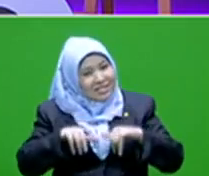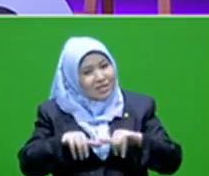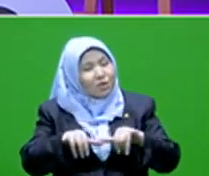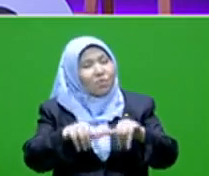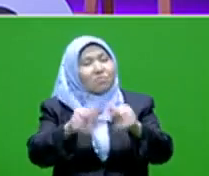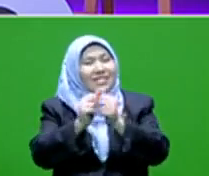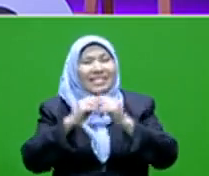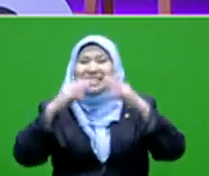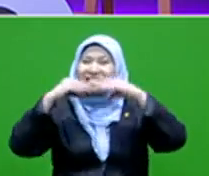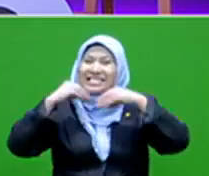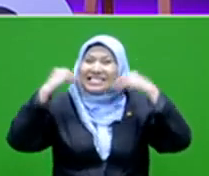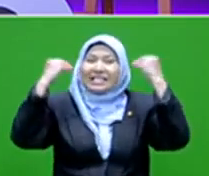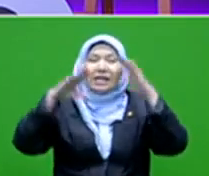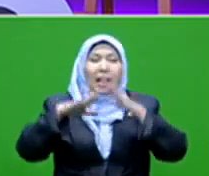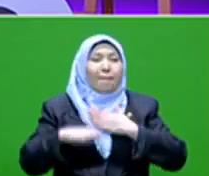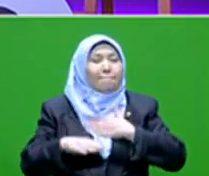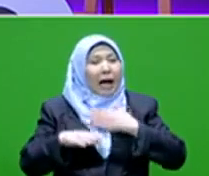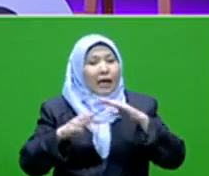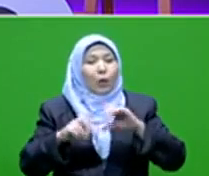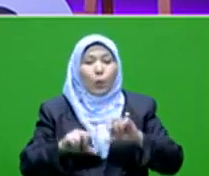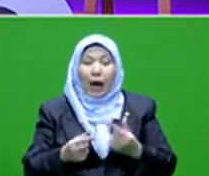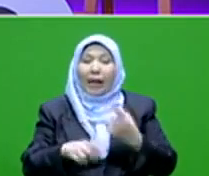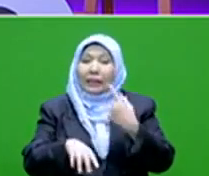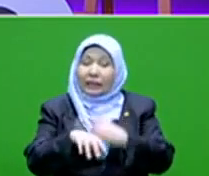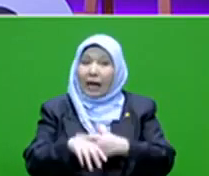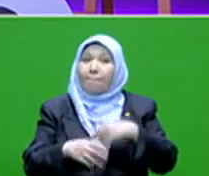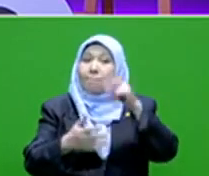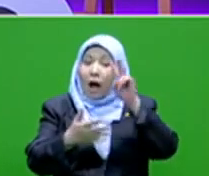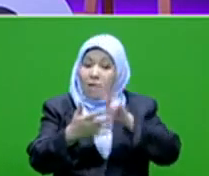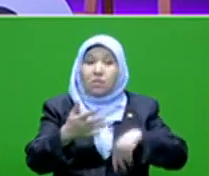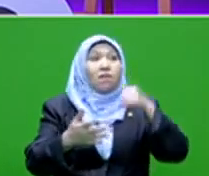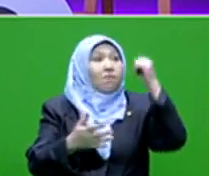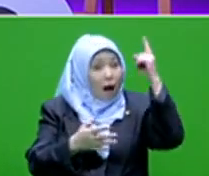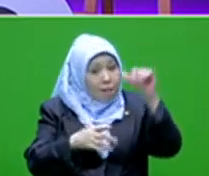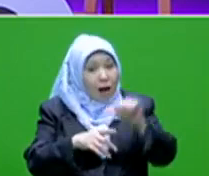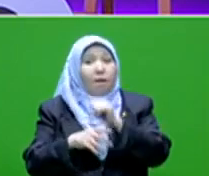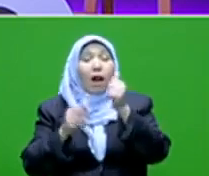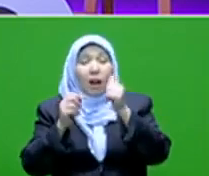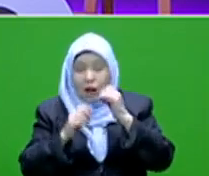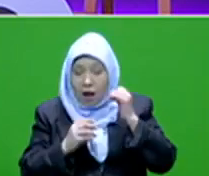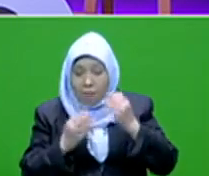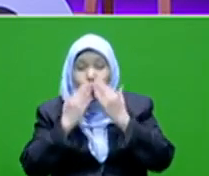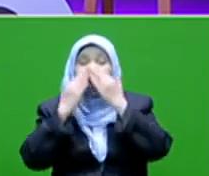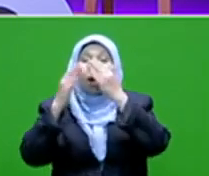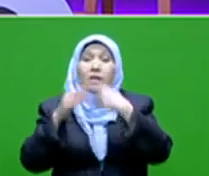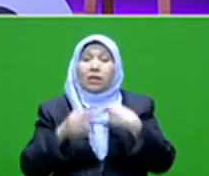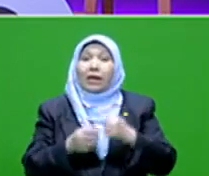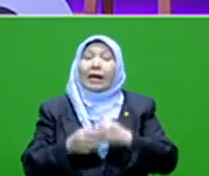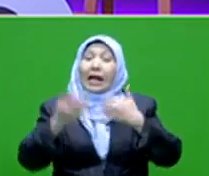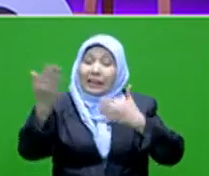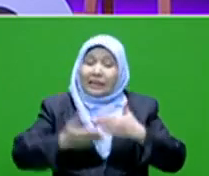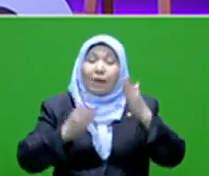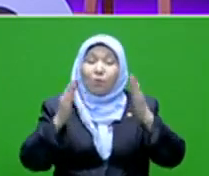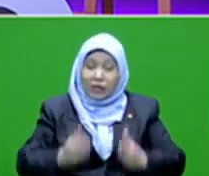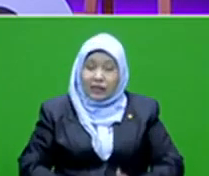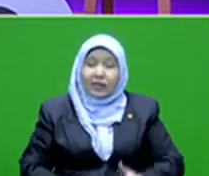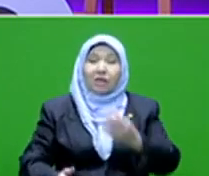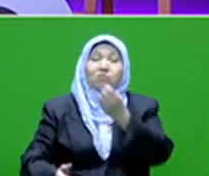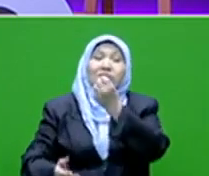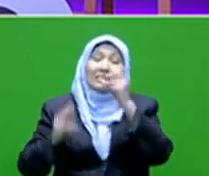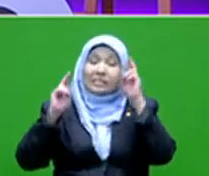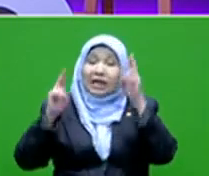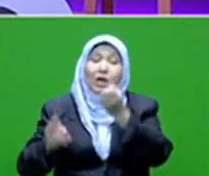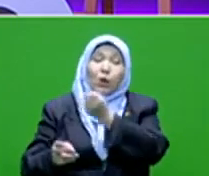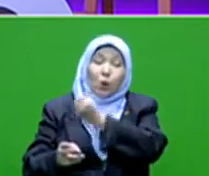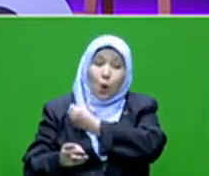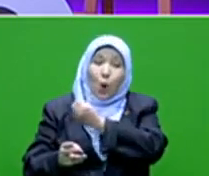ceria dalam My Quran Time, baca, faham, amal. Alhamdulillah, kita bersama dengan Ustaz Fazro dan juga tetamu kita Ustaz Don mengupas